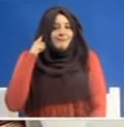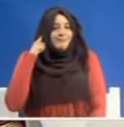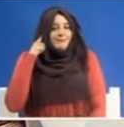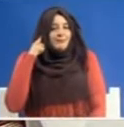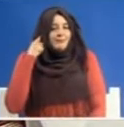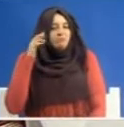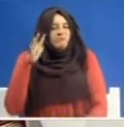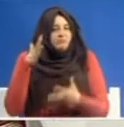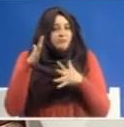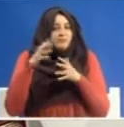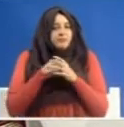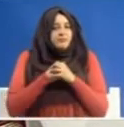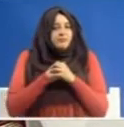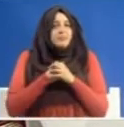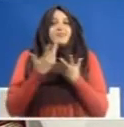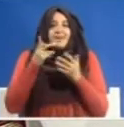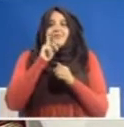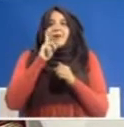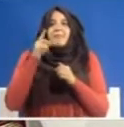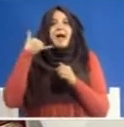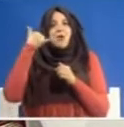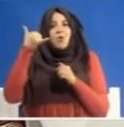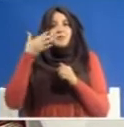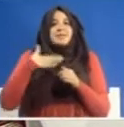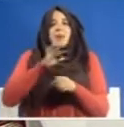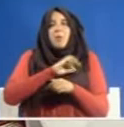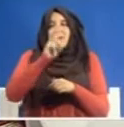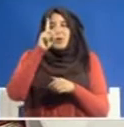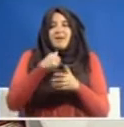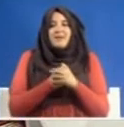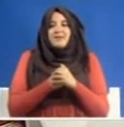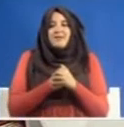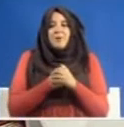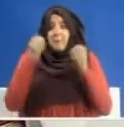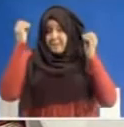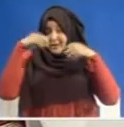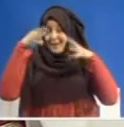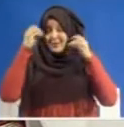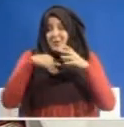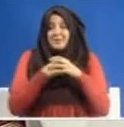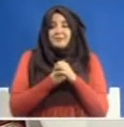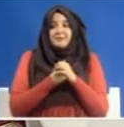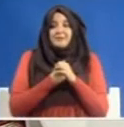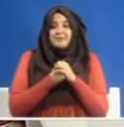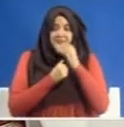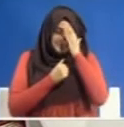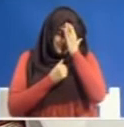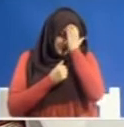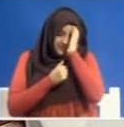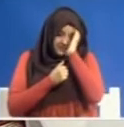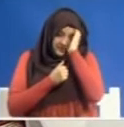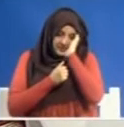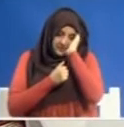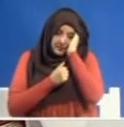مرحبا من معي؟ السلام عليكم. وعليك السلام ورحمة الله وبركاته، وسهلا بك. يا